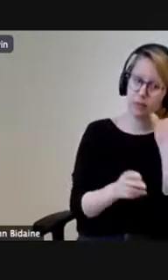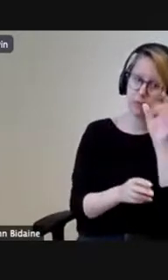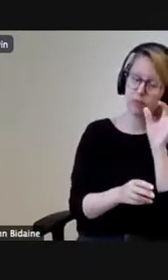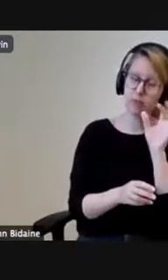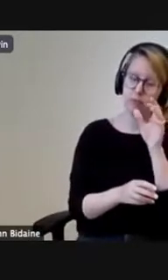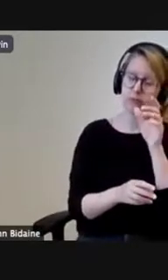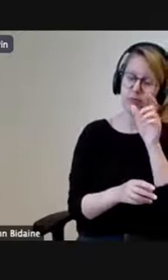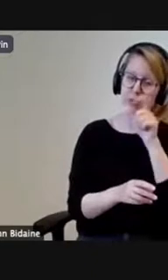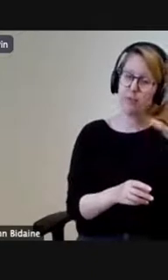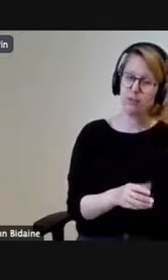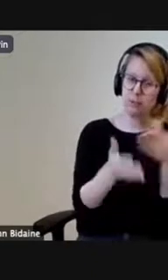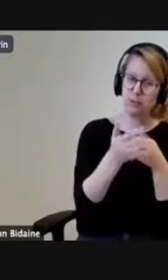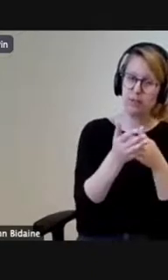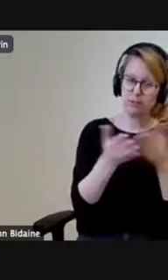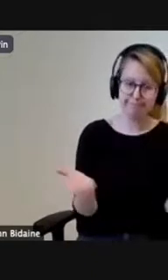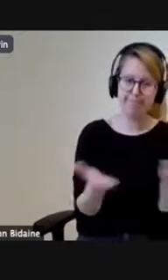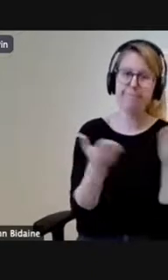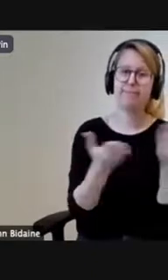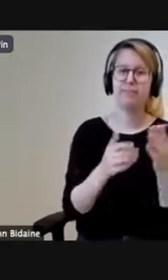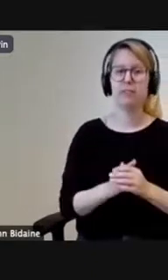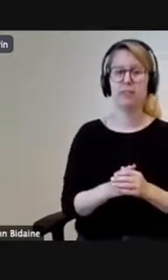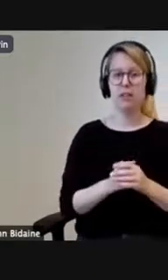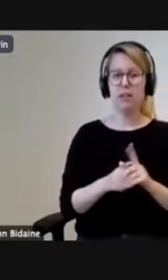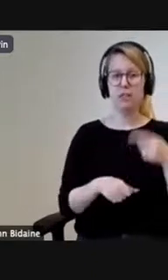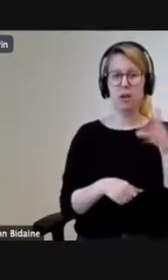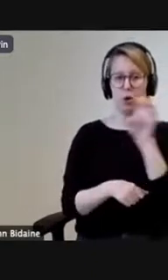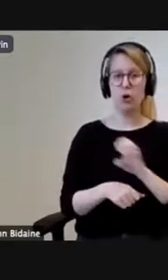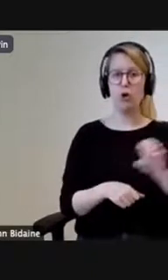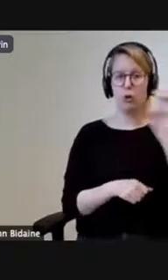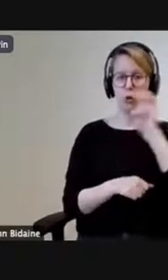européenne du handicap à travers une plateforme